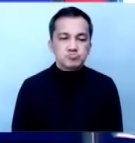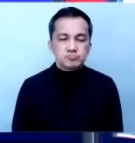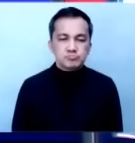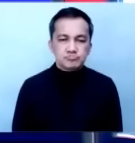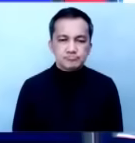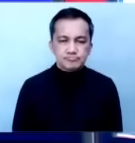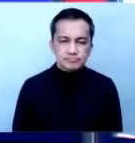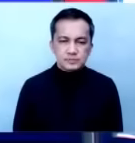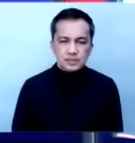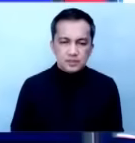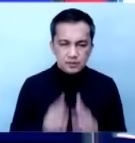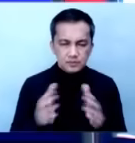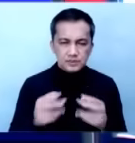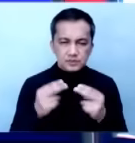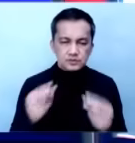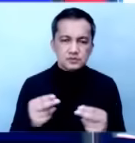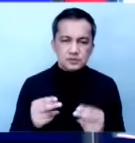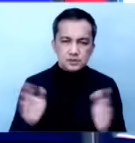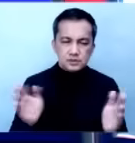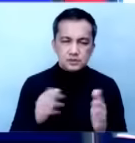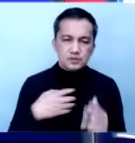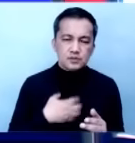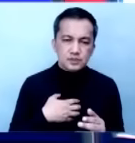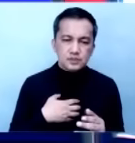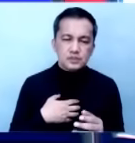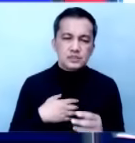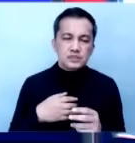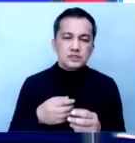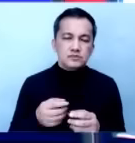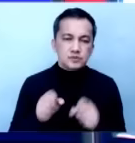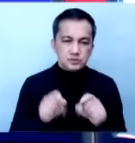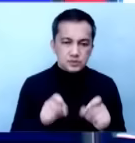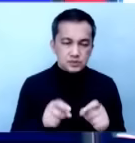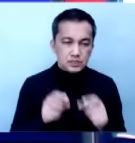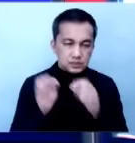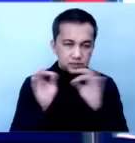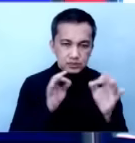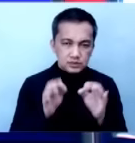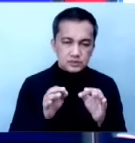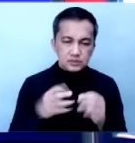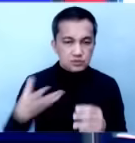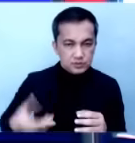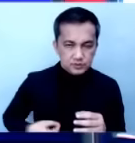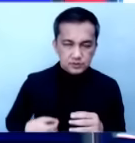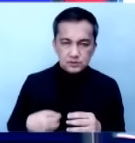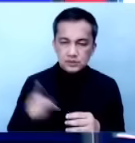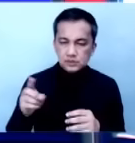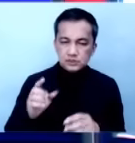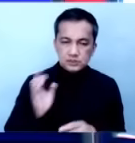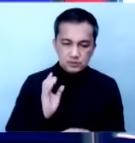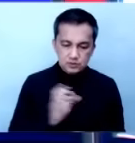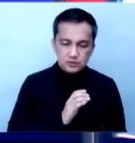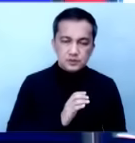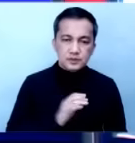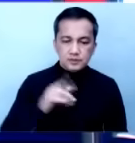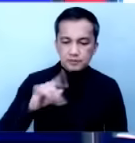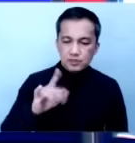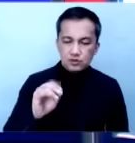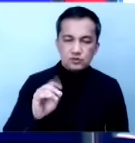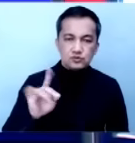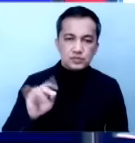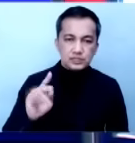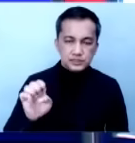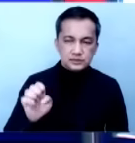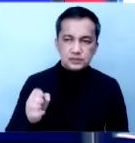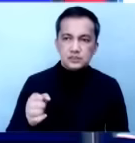pang malaking balita na harap sa reklamong drug smuggling at korupsyon, si Davao City First District Representative Paulo Duterte at siyam na